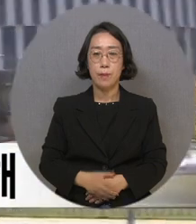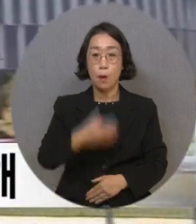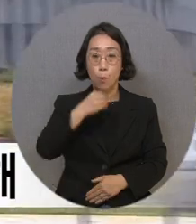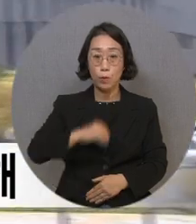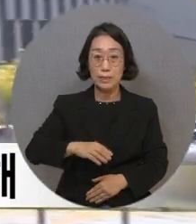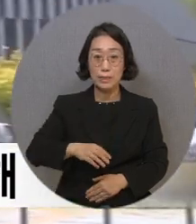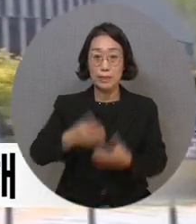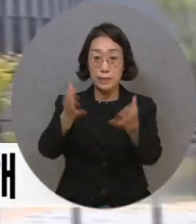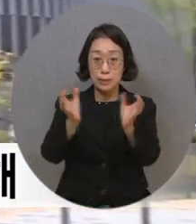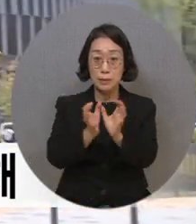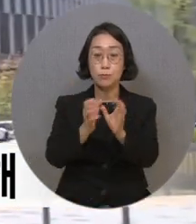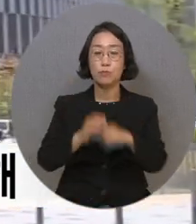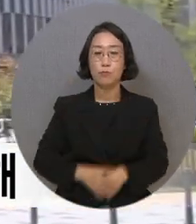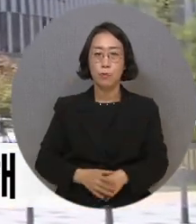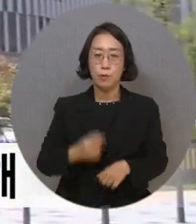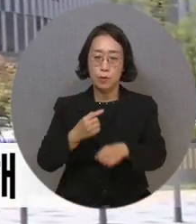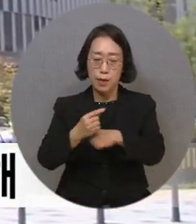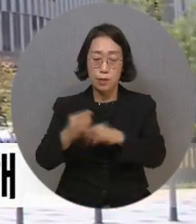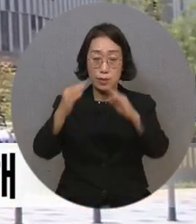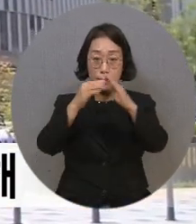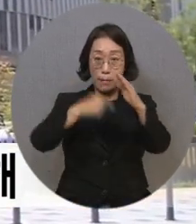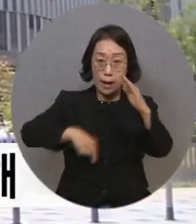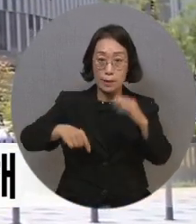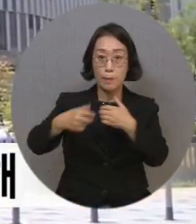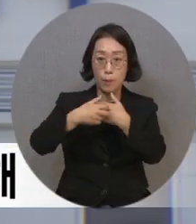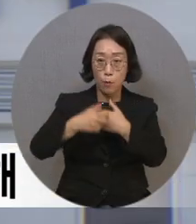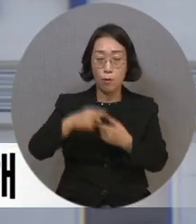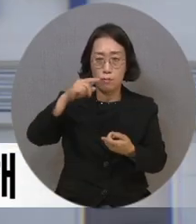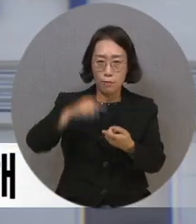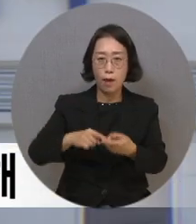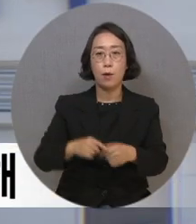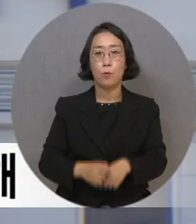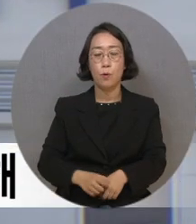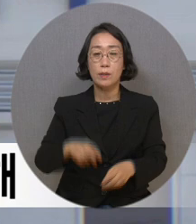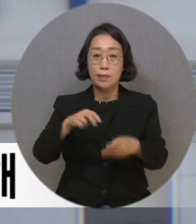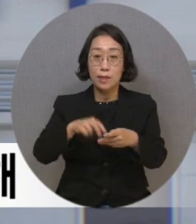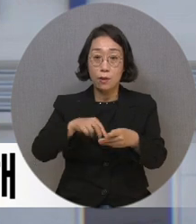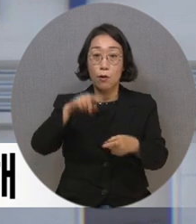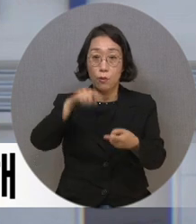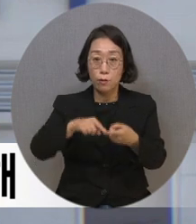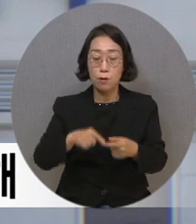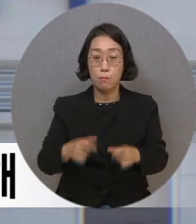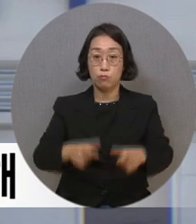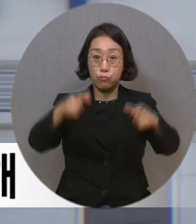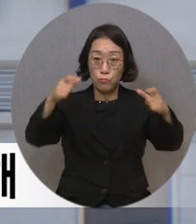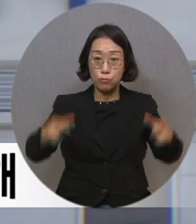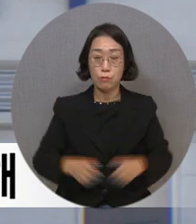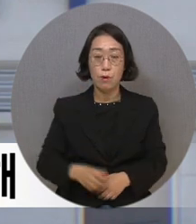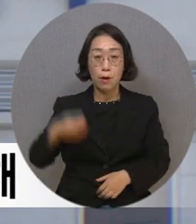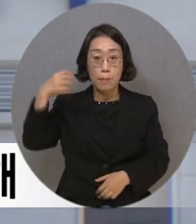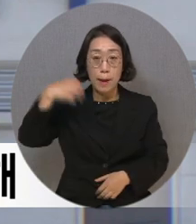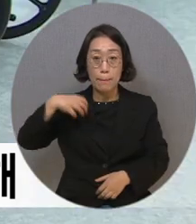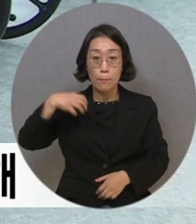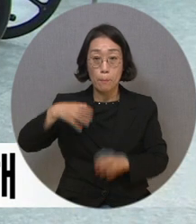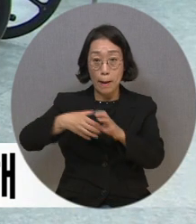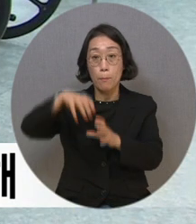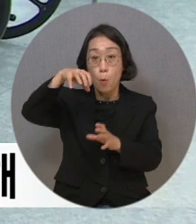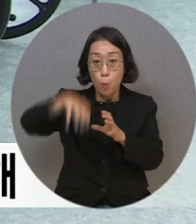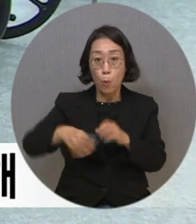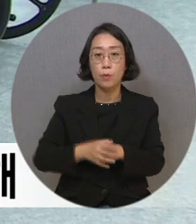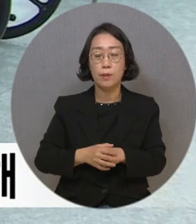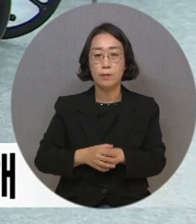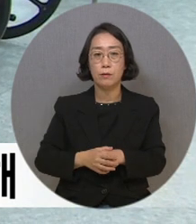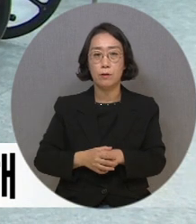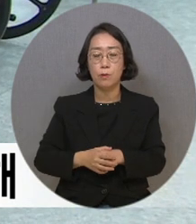보건복지부가 내년도 재택의료센터 시범사업 확대를 앞두고 지난 10일 서울 마포구에 위치한 장기요양